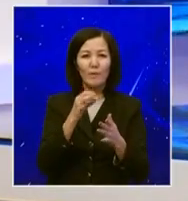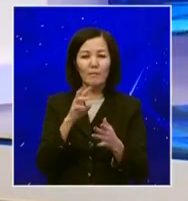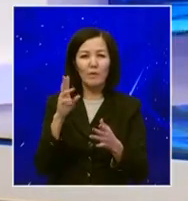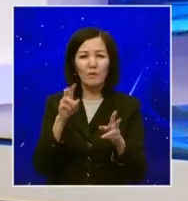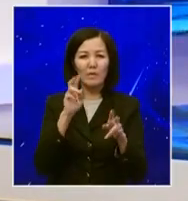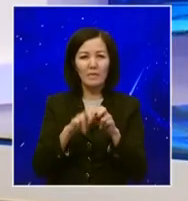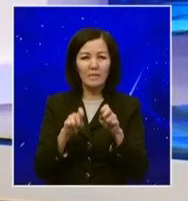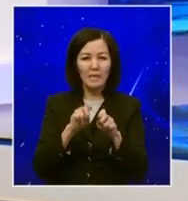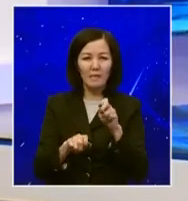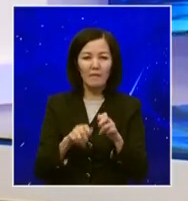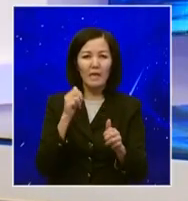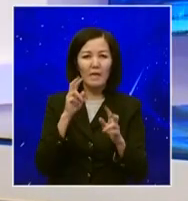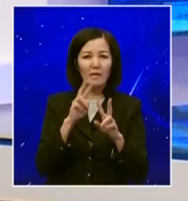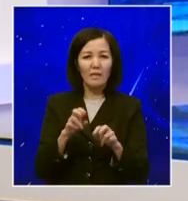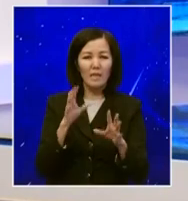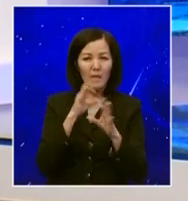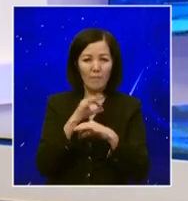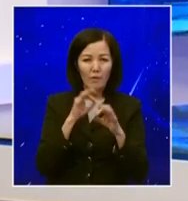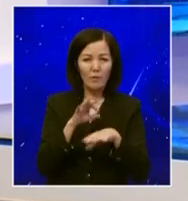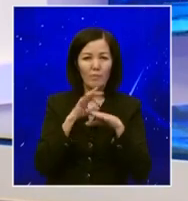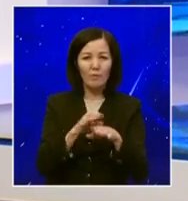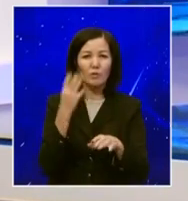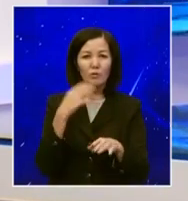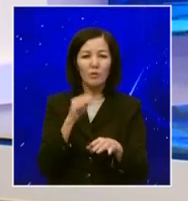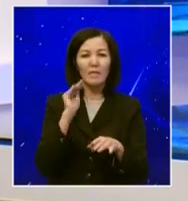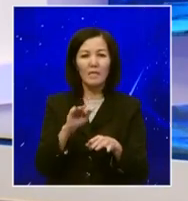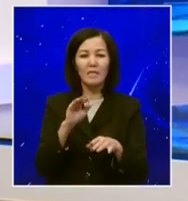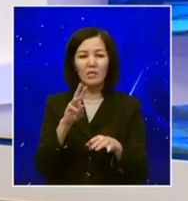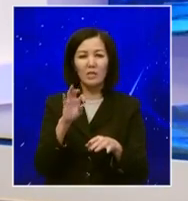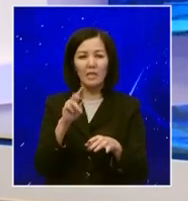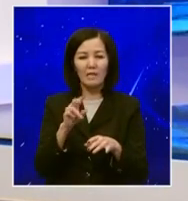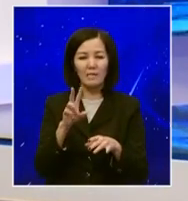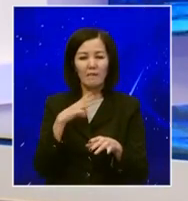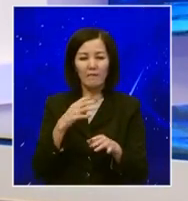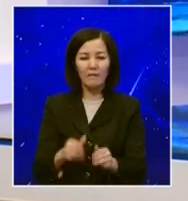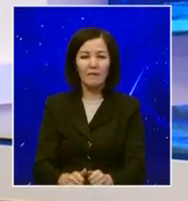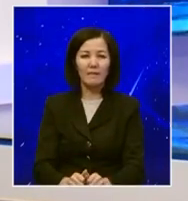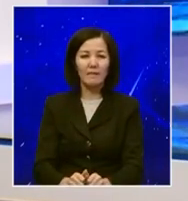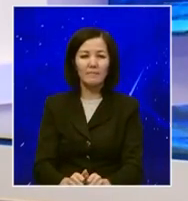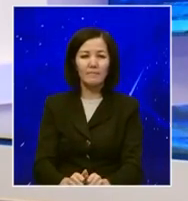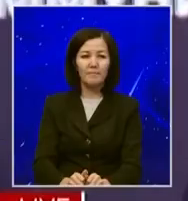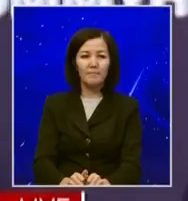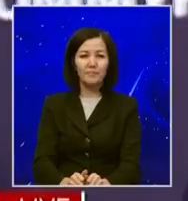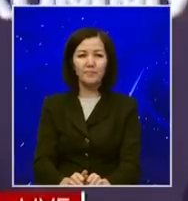миллионов исследований. Ежедневно лабораториями проводится до 40 тысяч тестов.